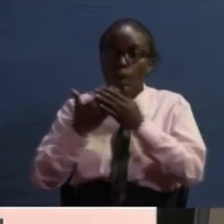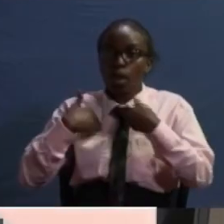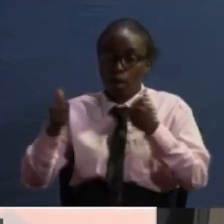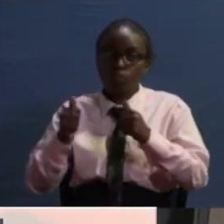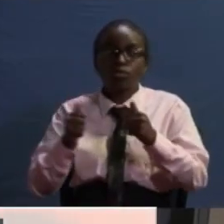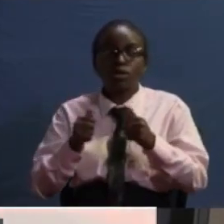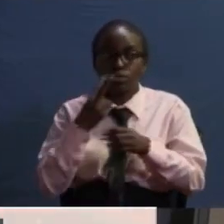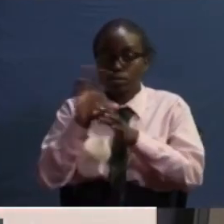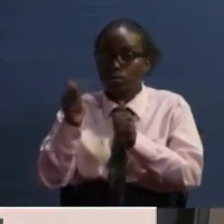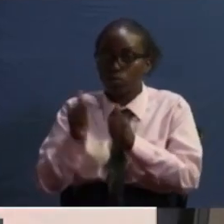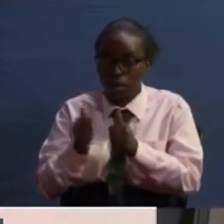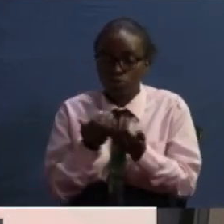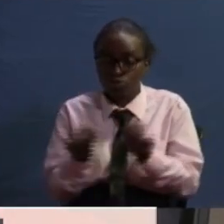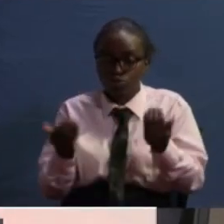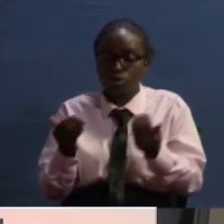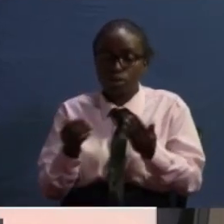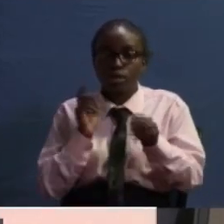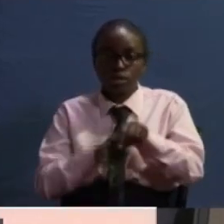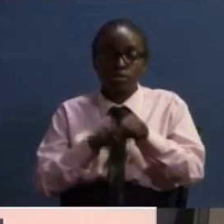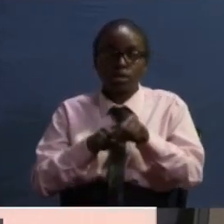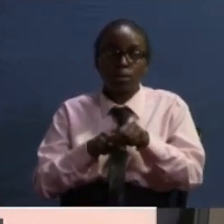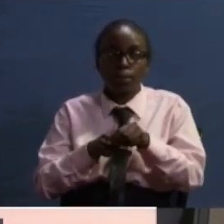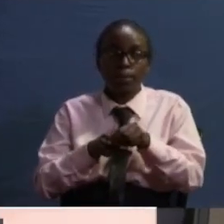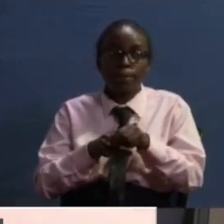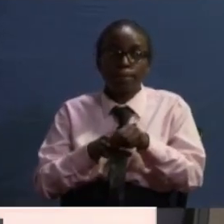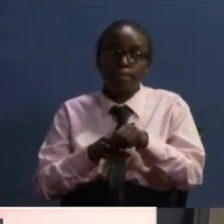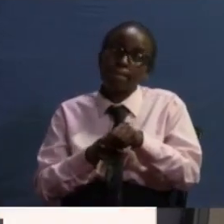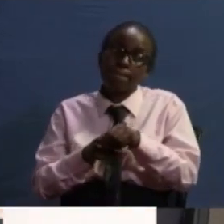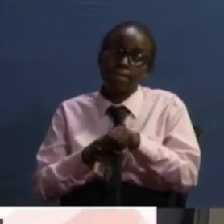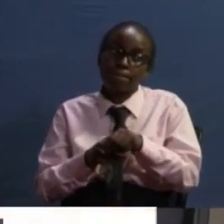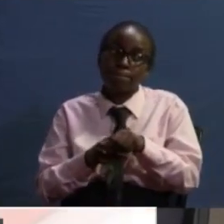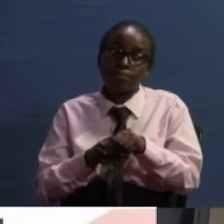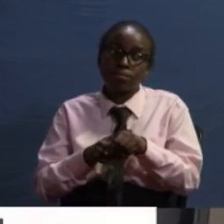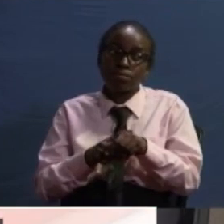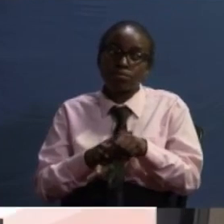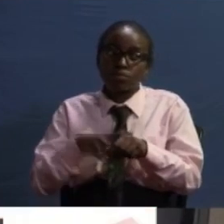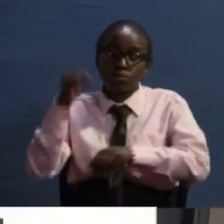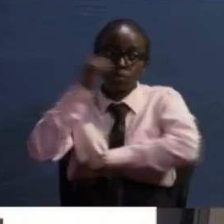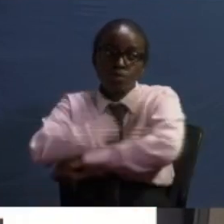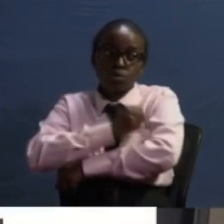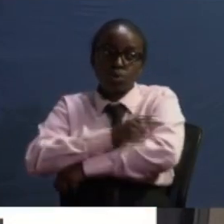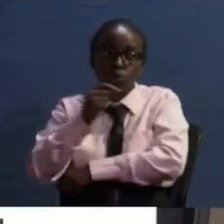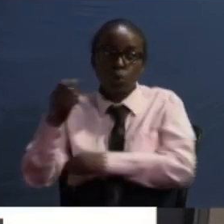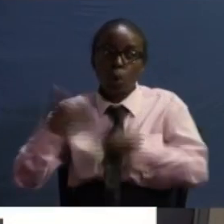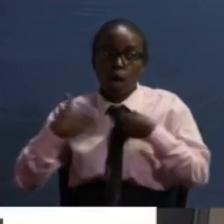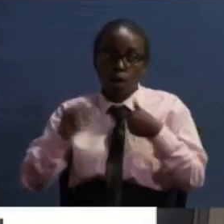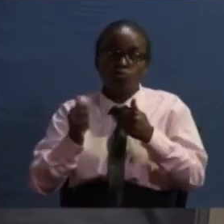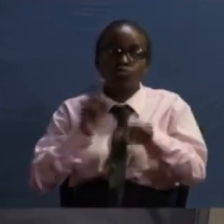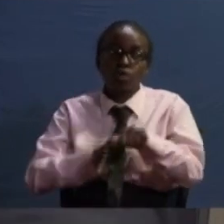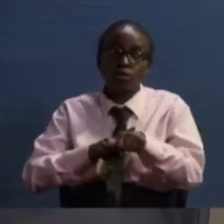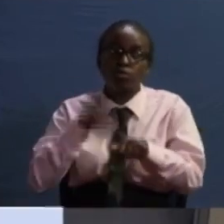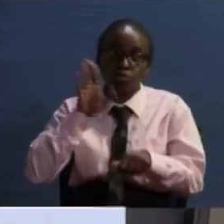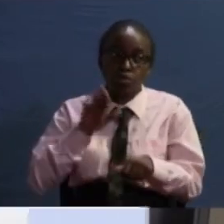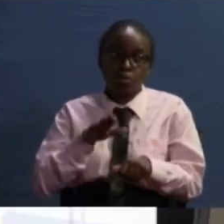wale watoto tunafanya experiment nao saa hii wakienda shule, wakipelekwa shule na mama yao, wanataka mama arudi